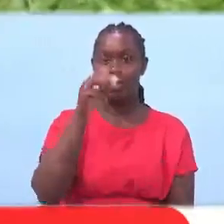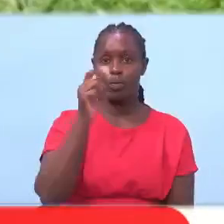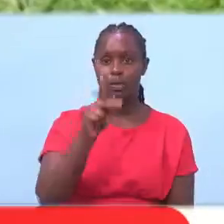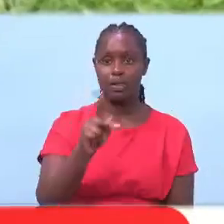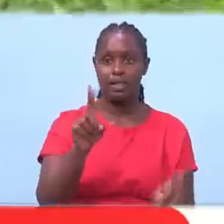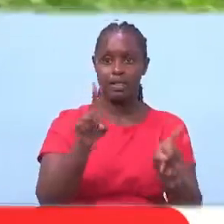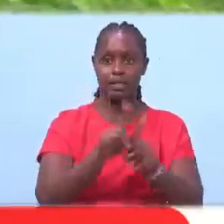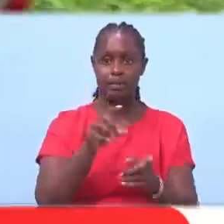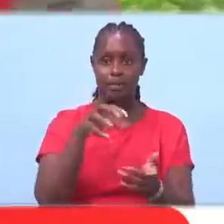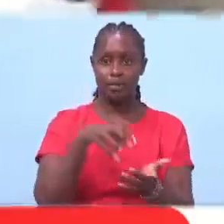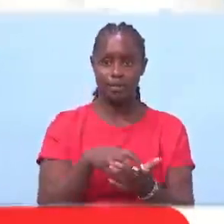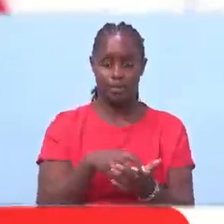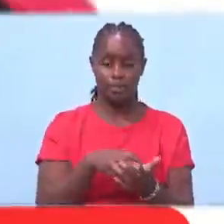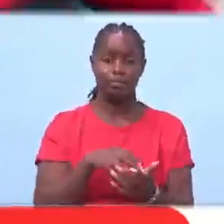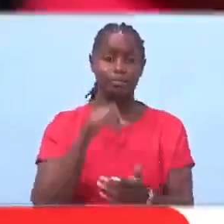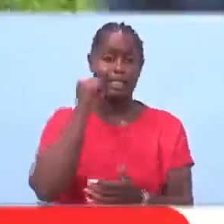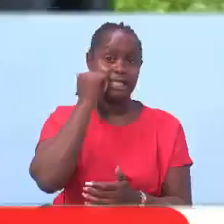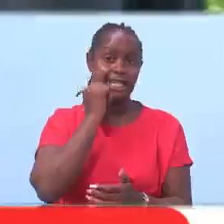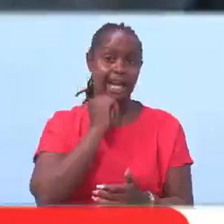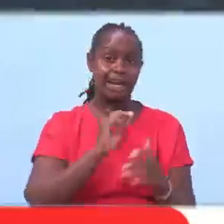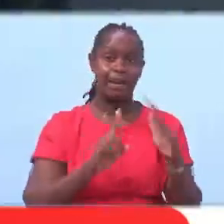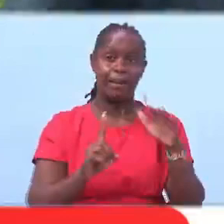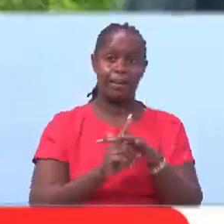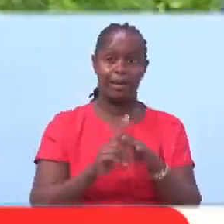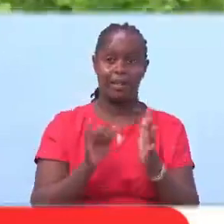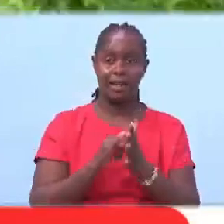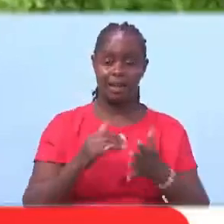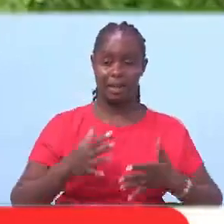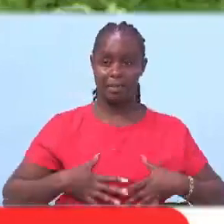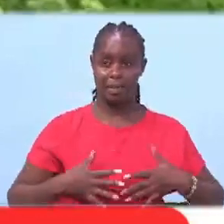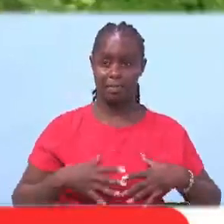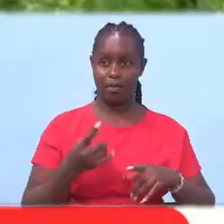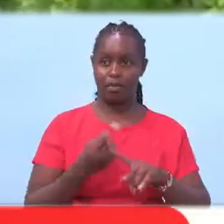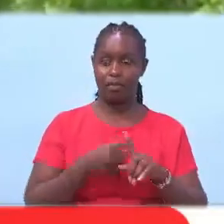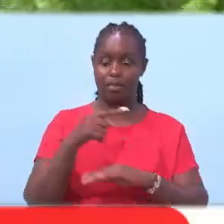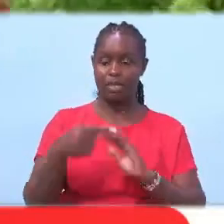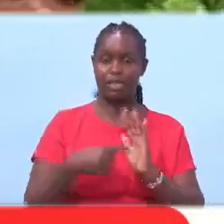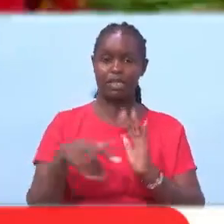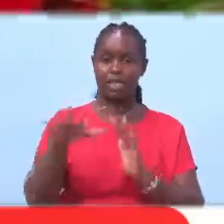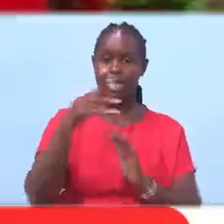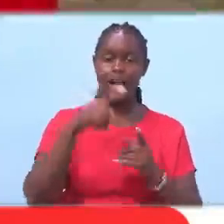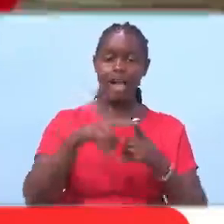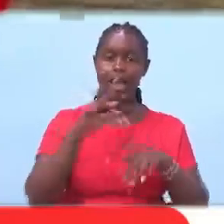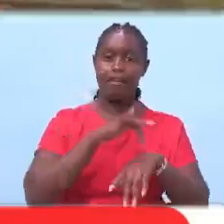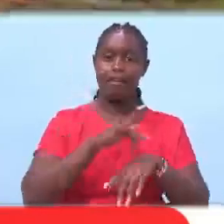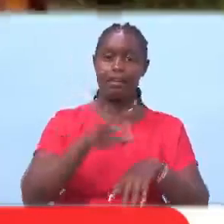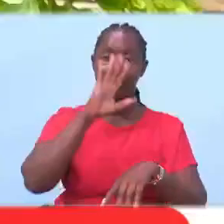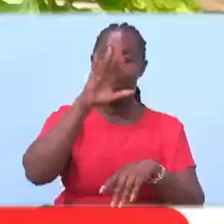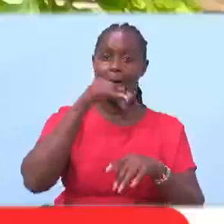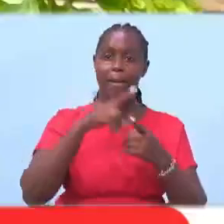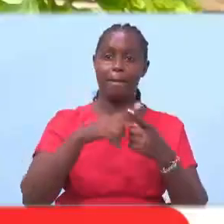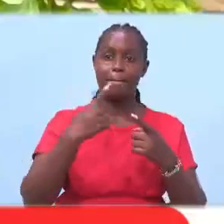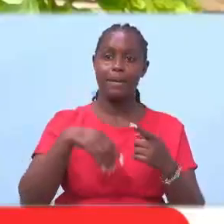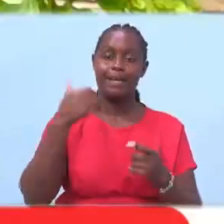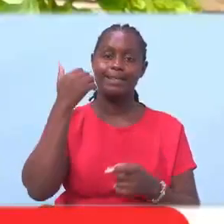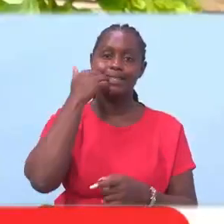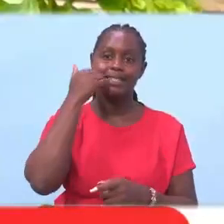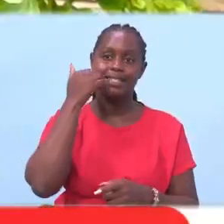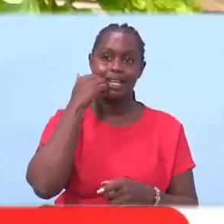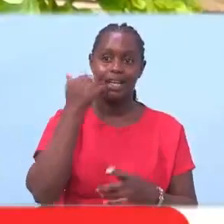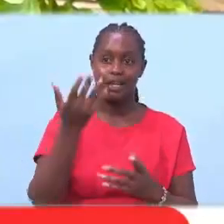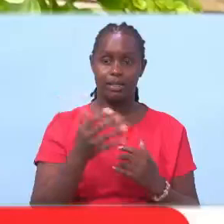tu, hofu kubwa sasa ni wakazi wa maeneo haya kuathirika na mkurupuko wa magonjwa. Today